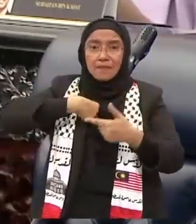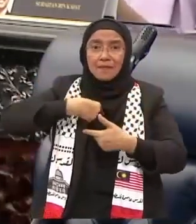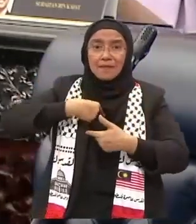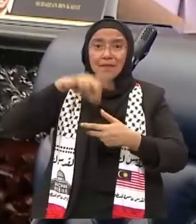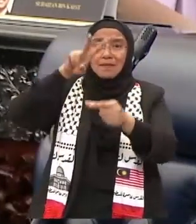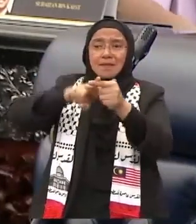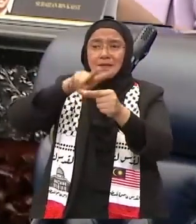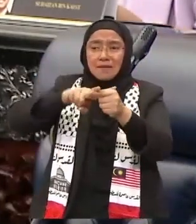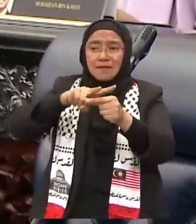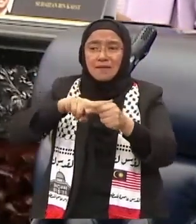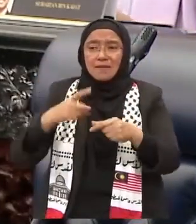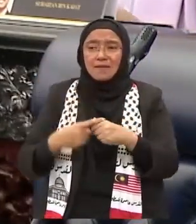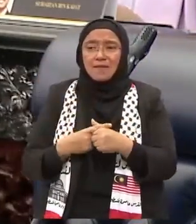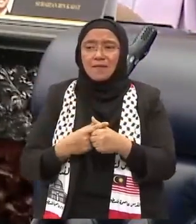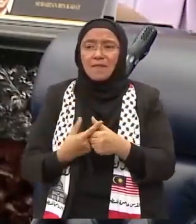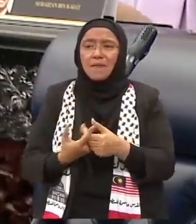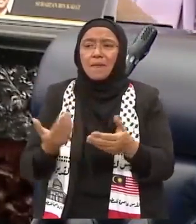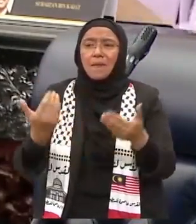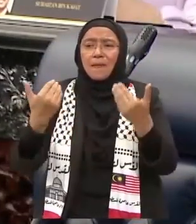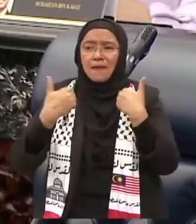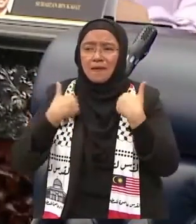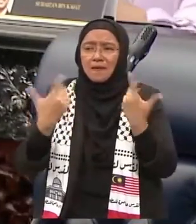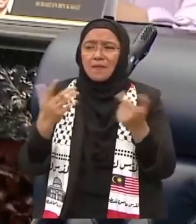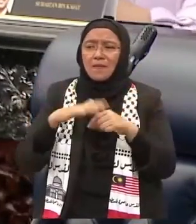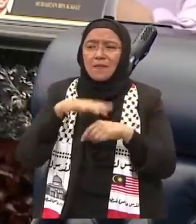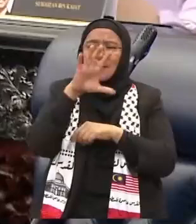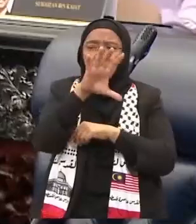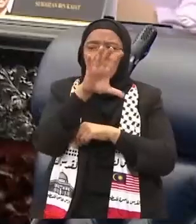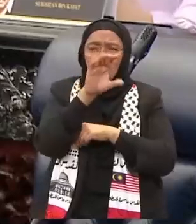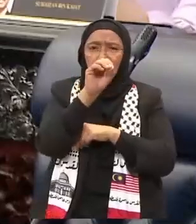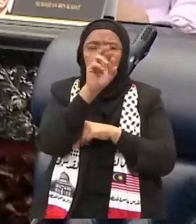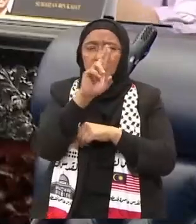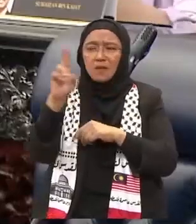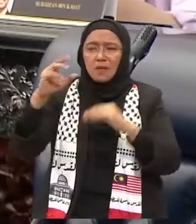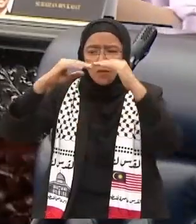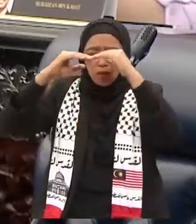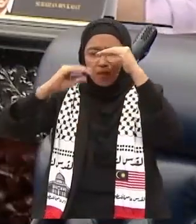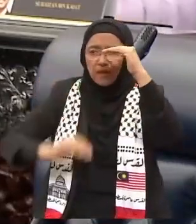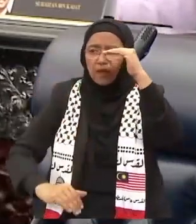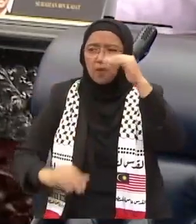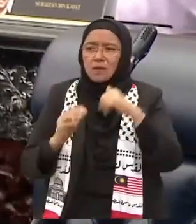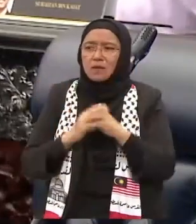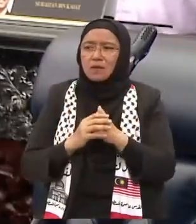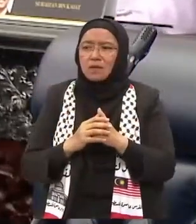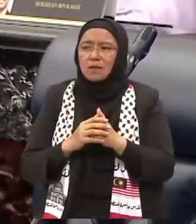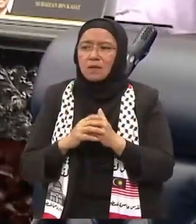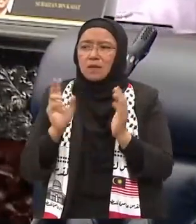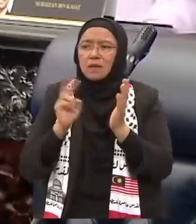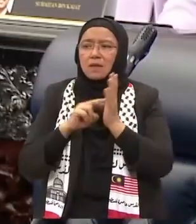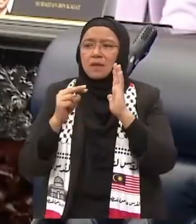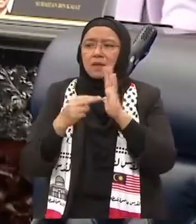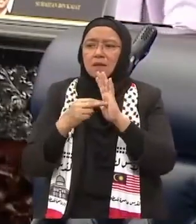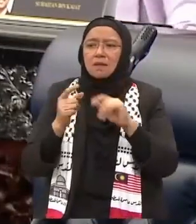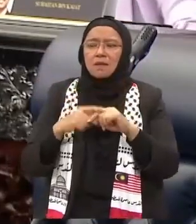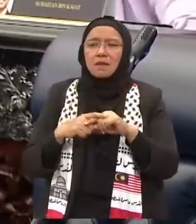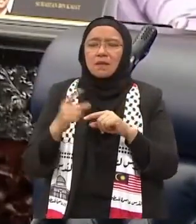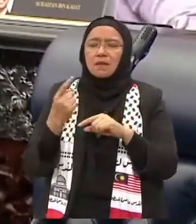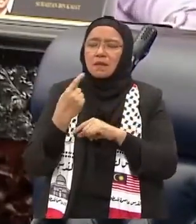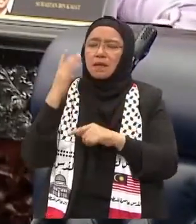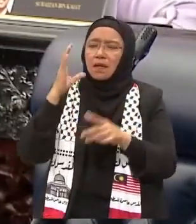malahan kita nampak ada yang 50 r000 ke bawah so our Justice system kalau kita nampak ya demokrasi itu kita